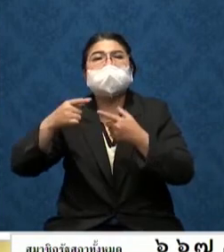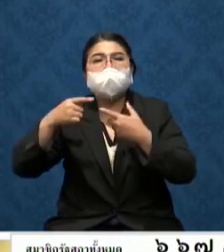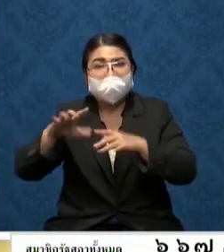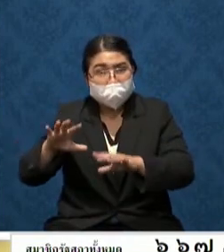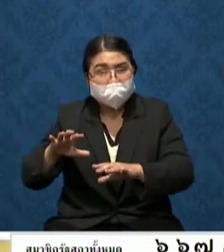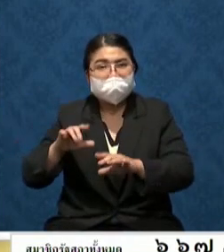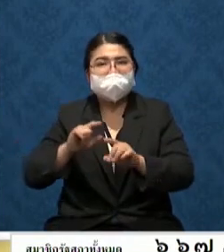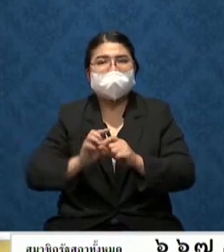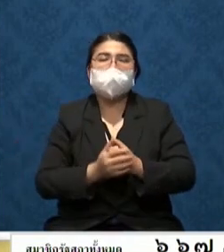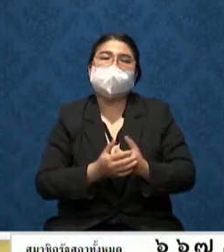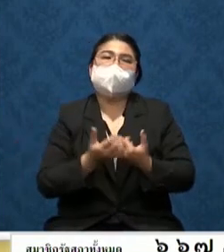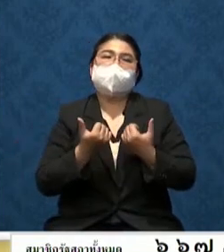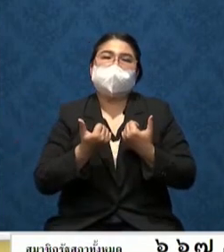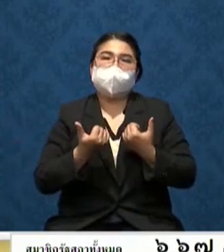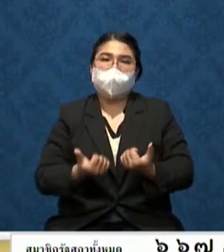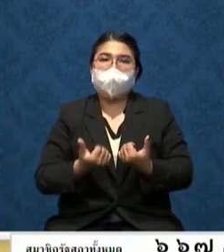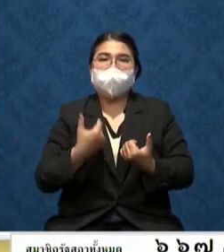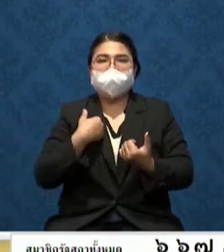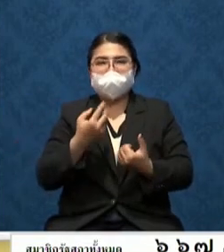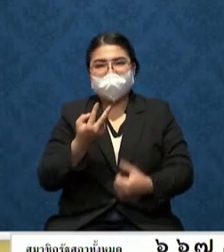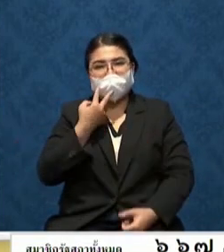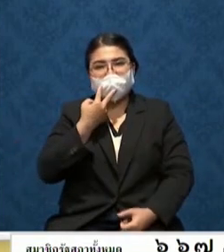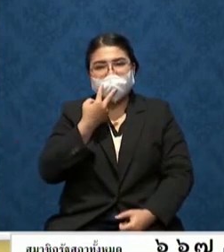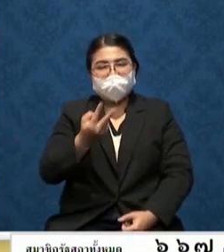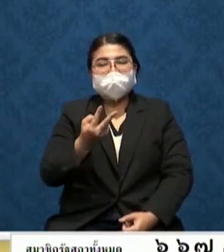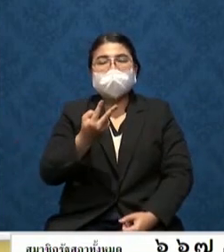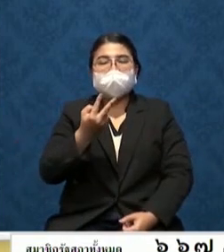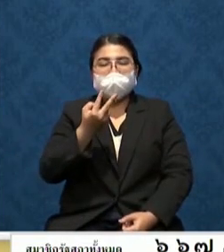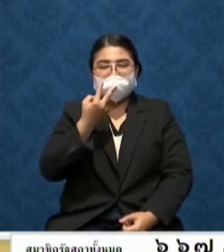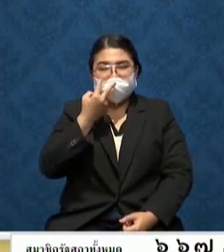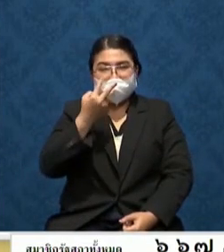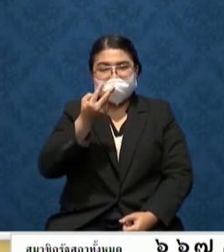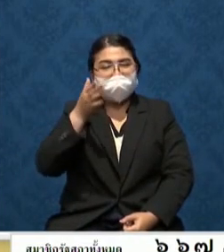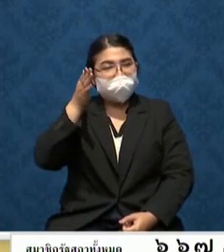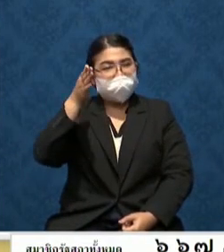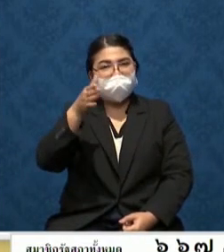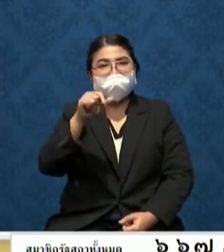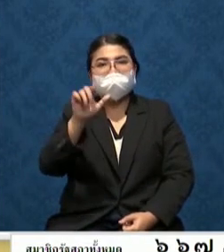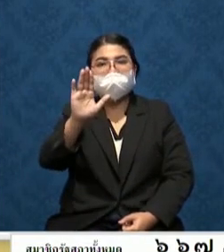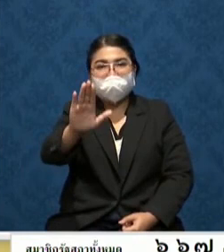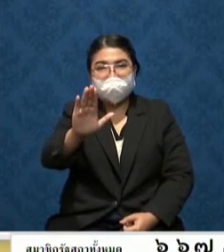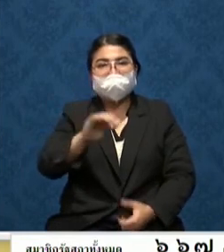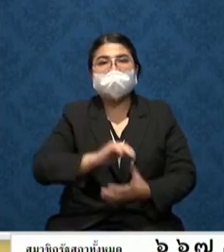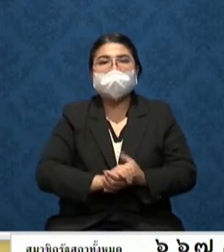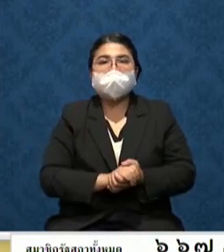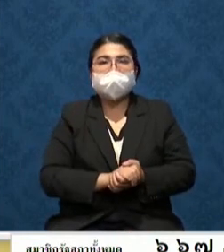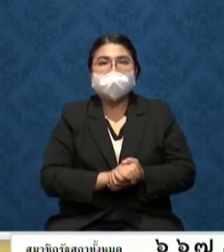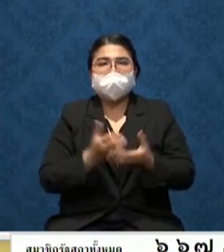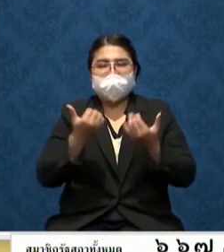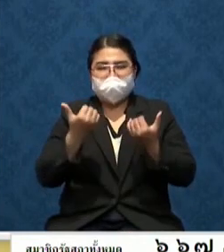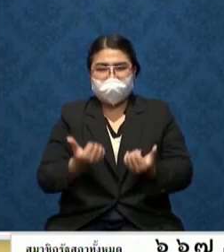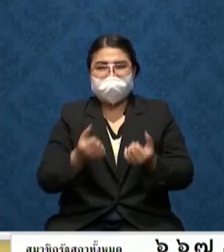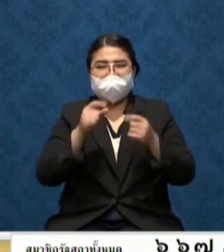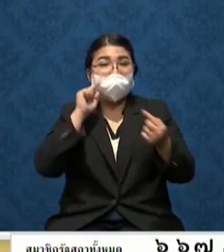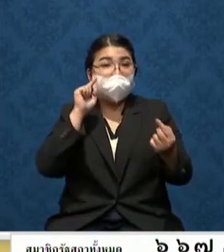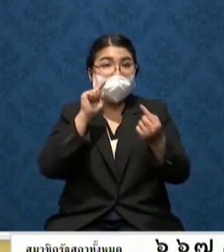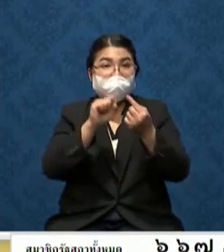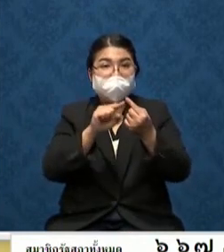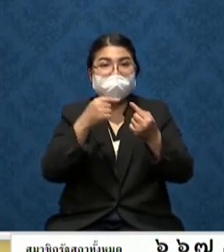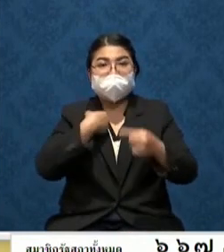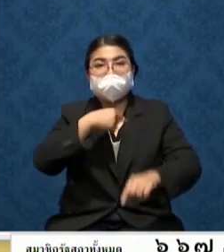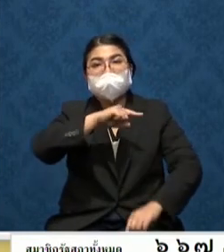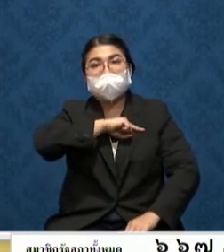อัี้ก็เป็นสาระที่มองข้ามไปไม่ได้ว่ถกประสงค์ของพรรากิจหน้าที่